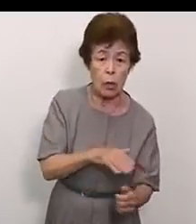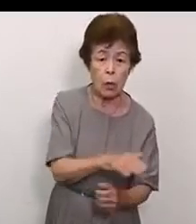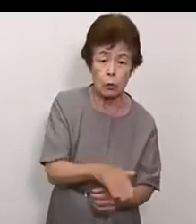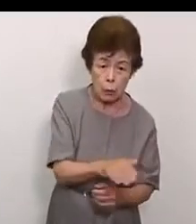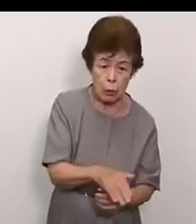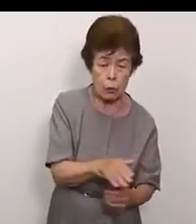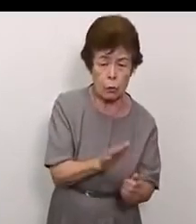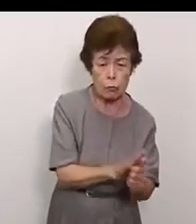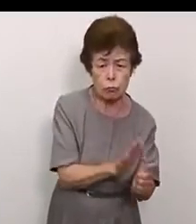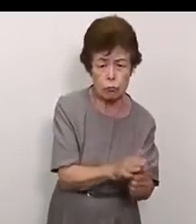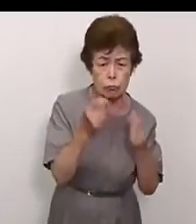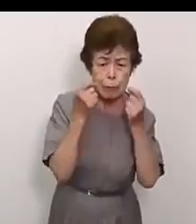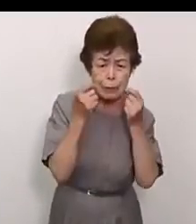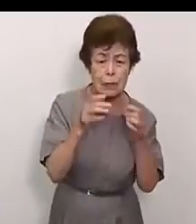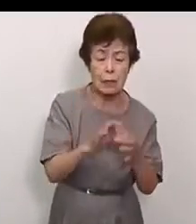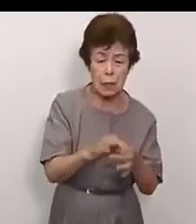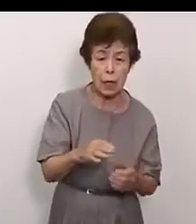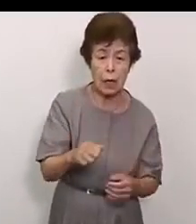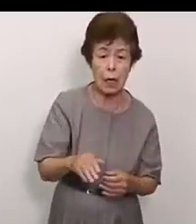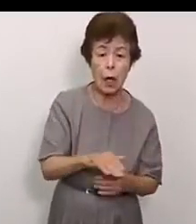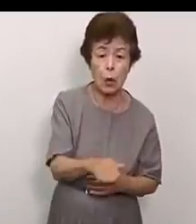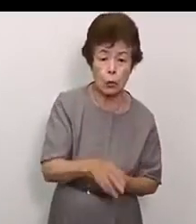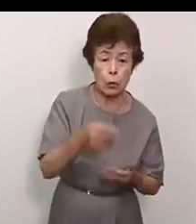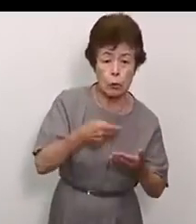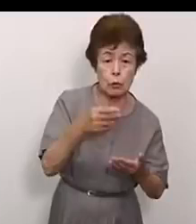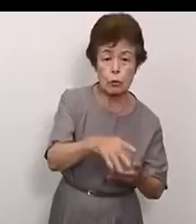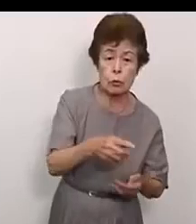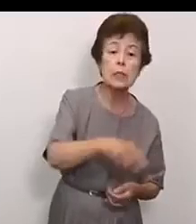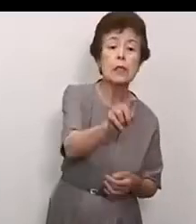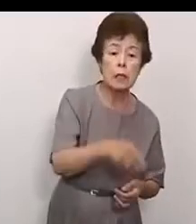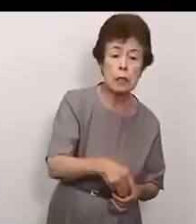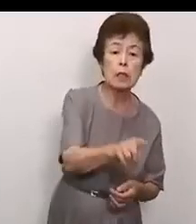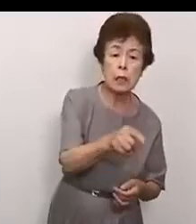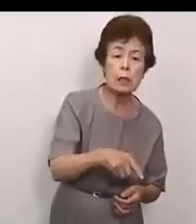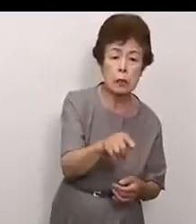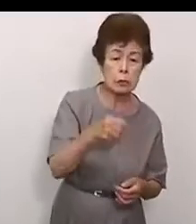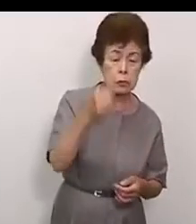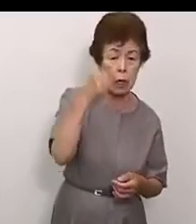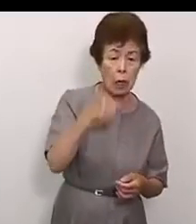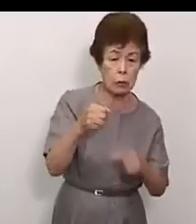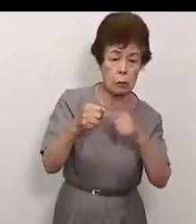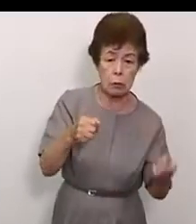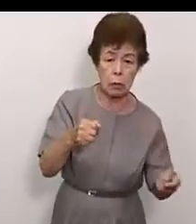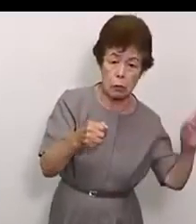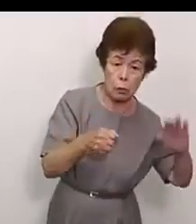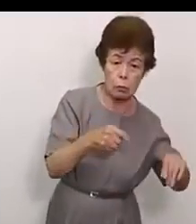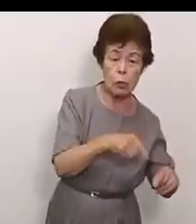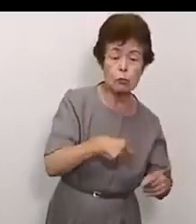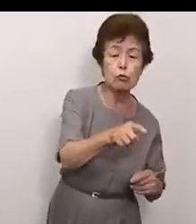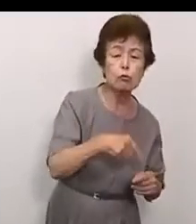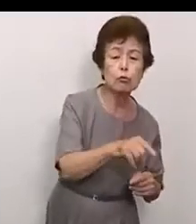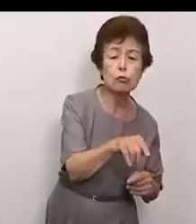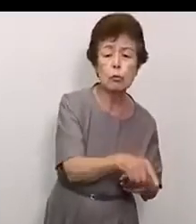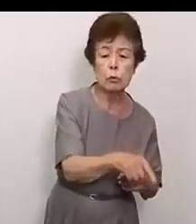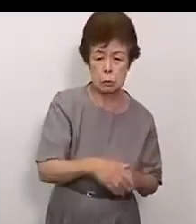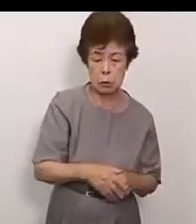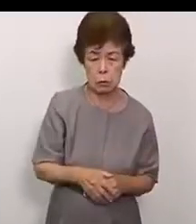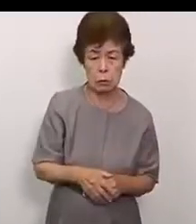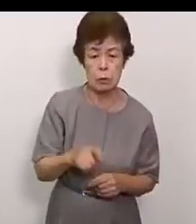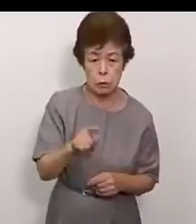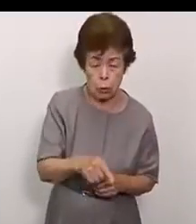けと、そう言われて、もう朝から晩までいる子どもがいまして、で特に困ったのが緊急事態宣言が出